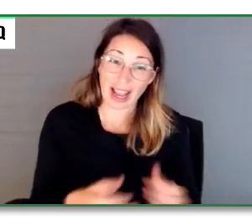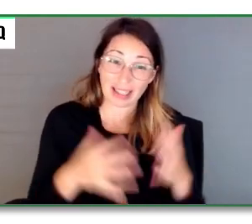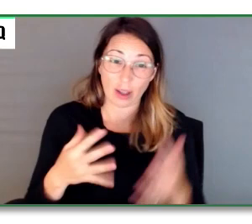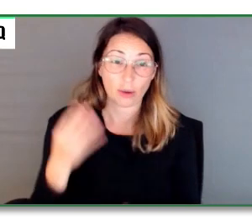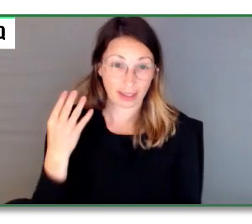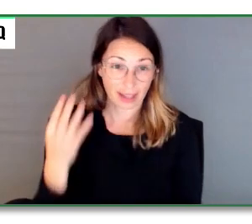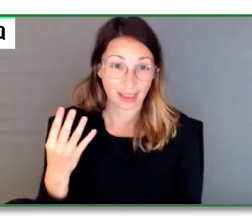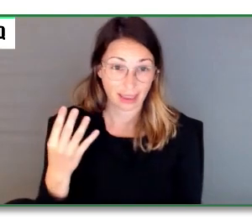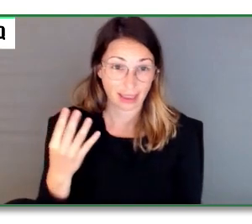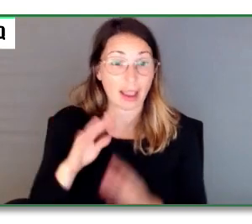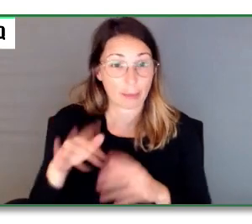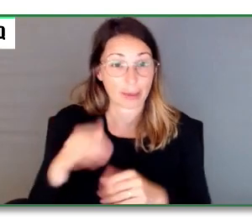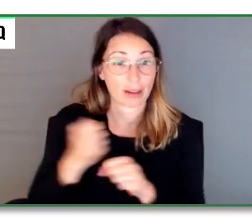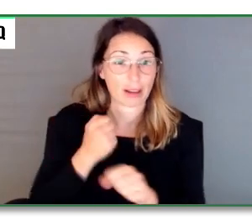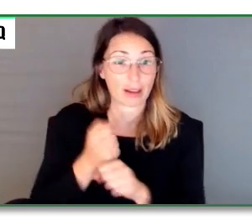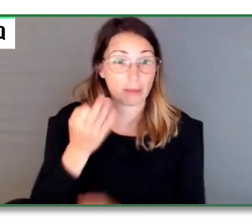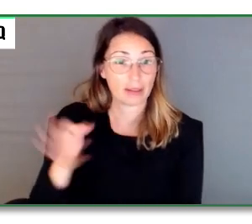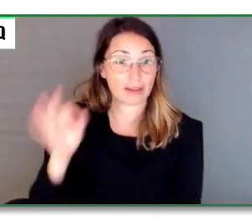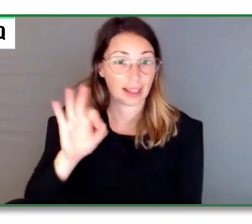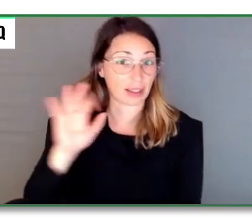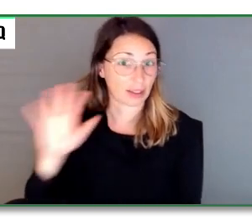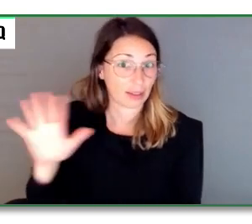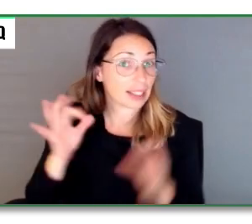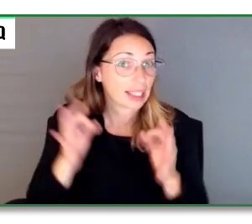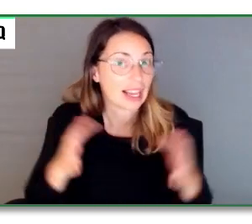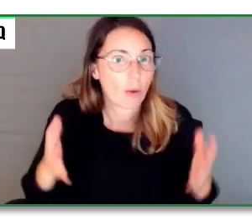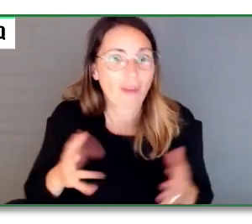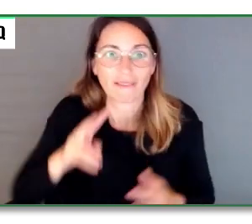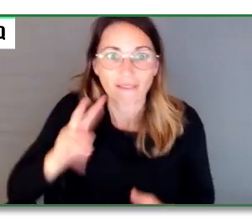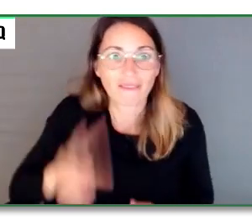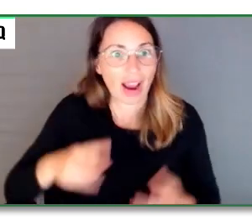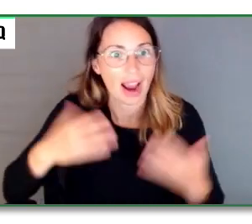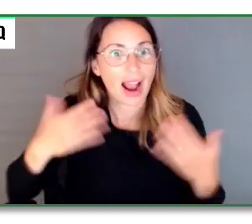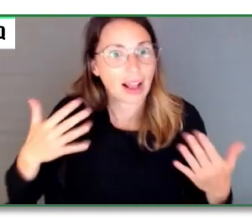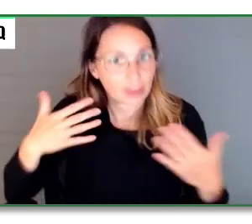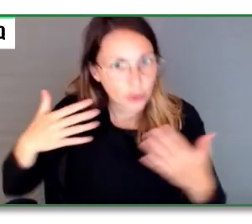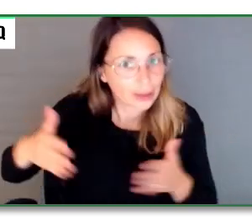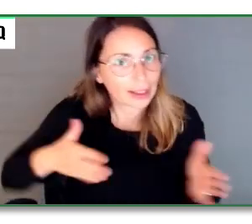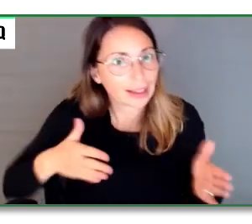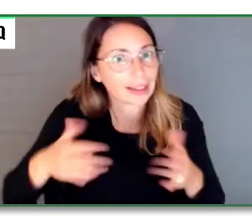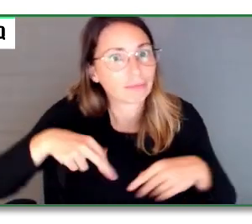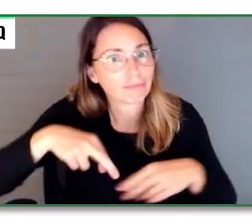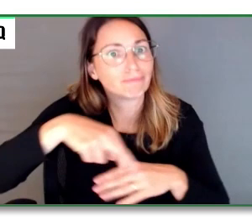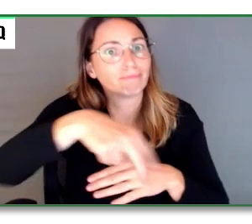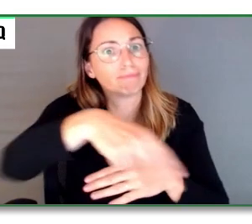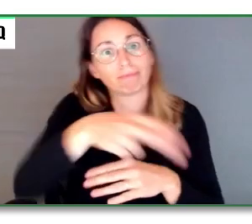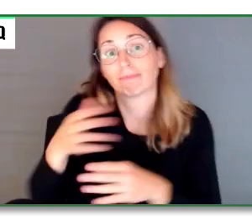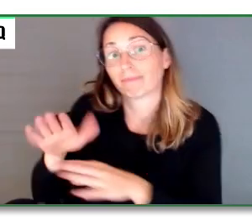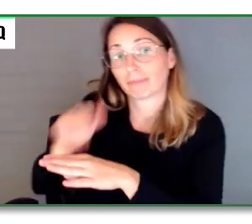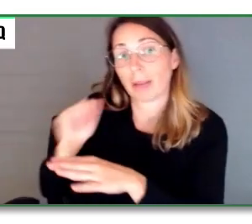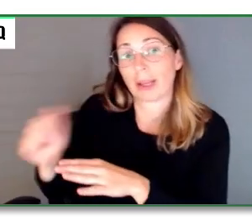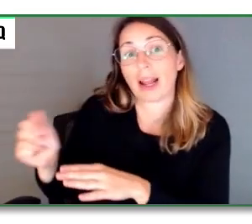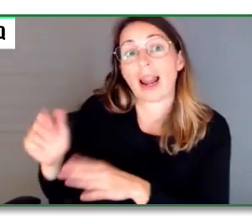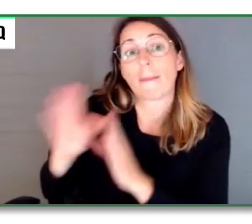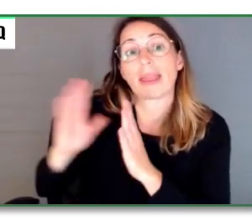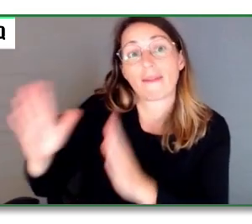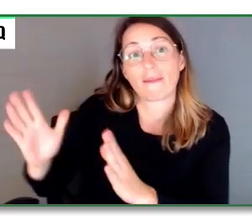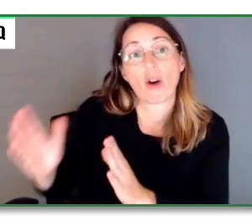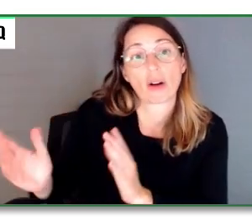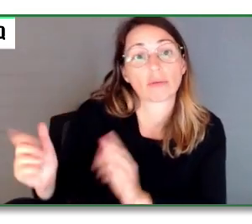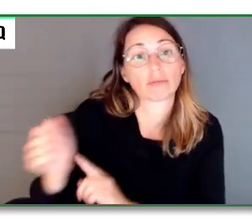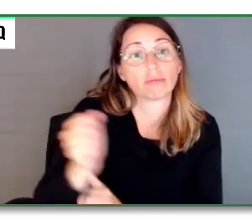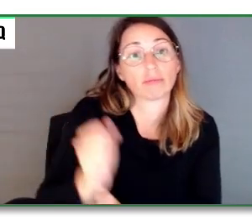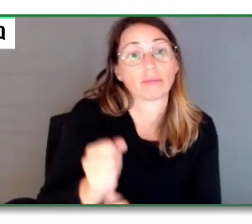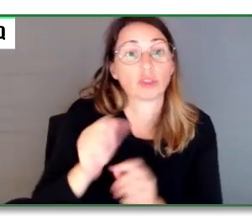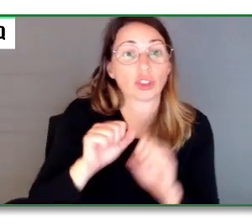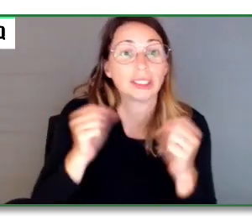faire une vraie randonnée et a demandé un bénévole de la société TETRA, notre organisation qui recrute